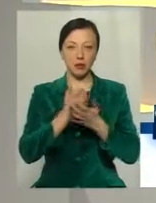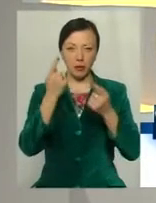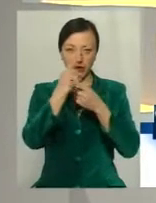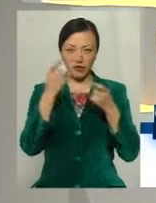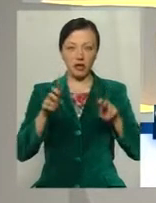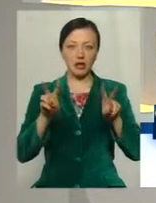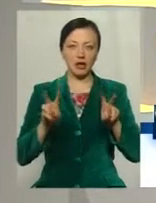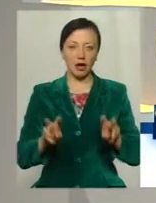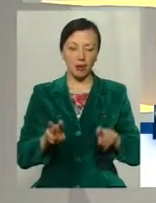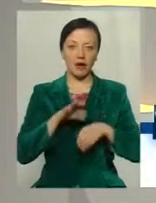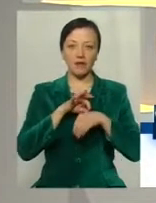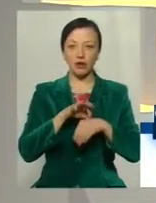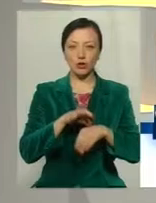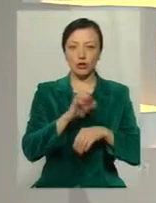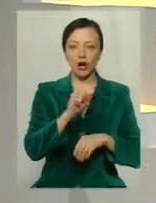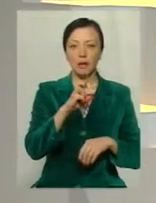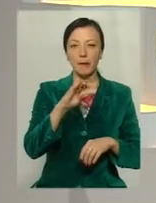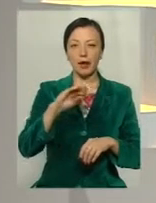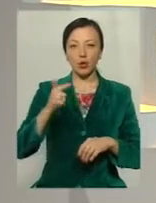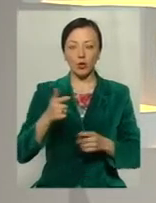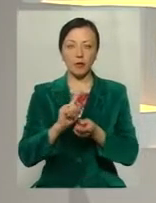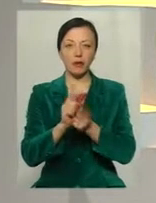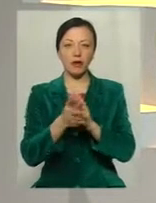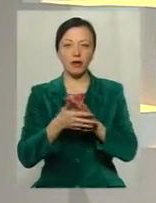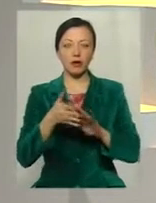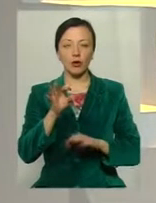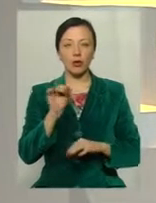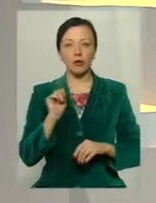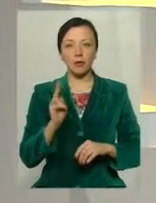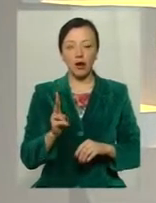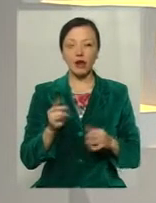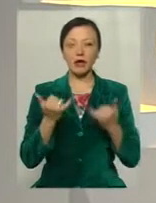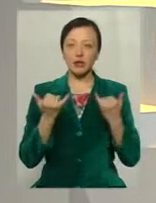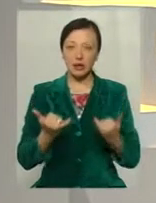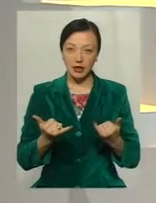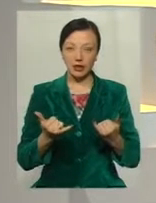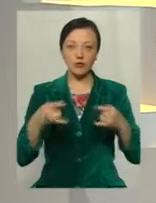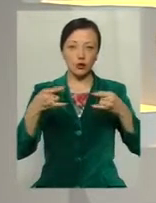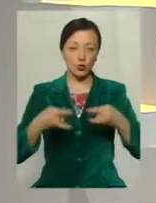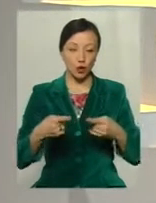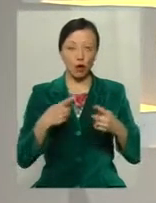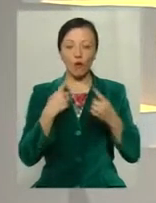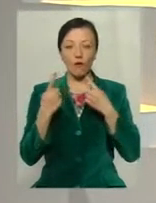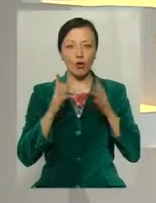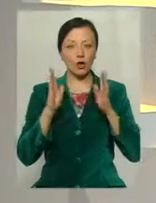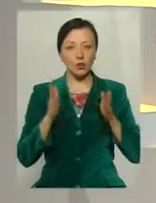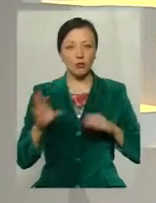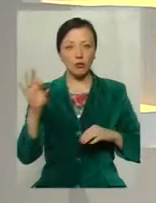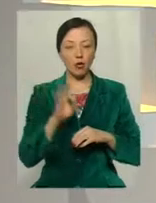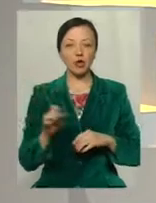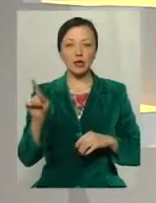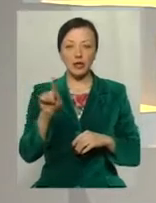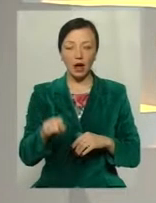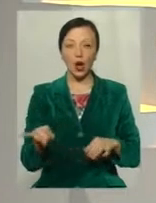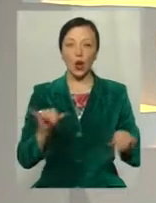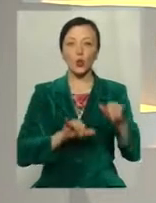ефірі тема. Я Анна Бендюк, переклад на жестову мову Ольга Рибак. І нині у цій студії ми говоритимемо про те,